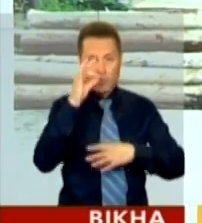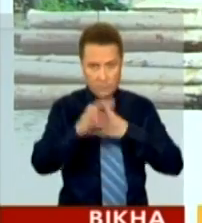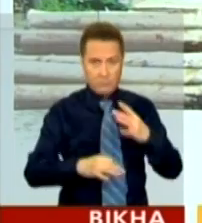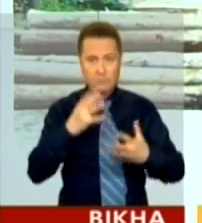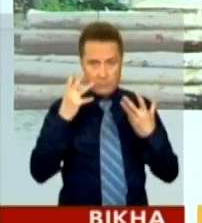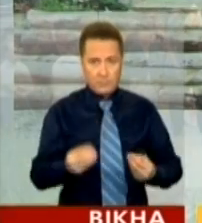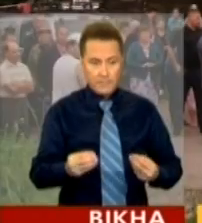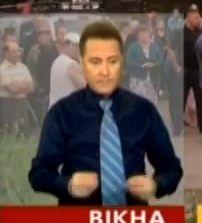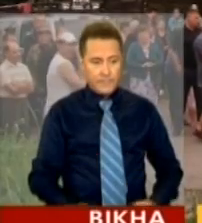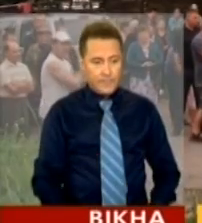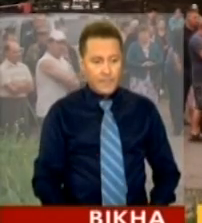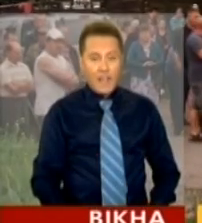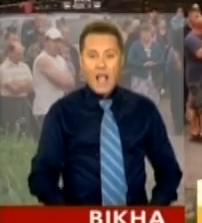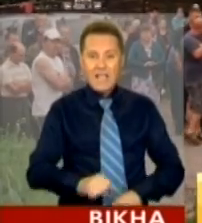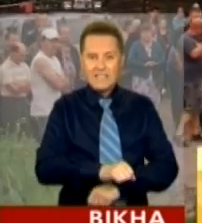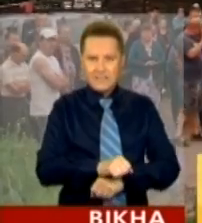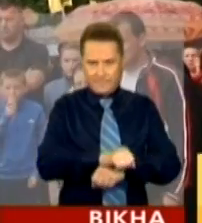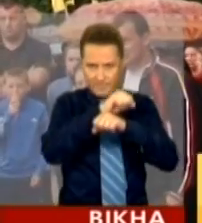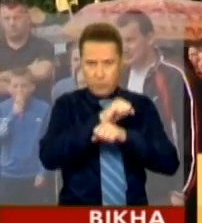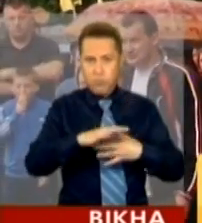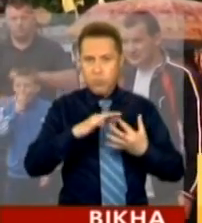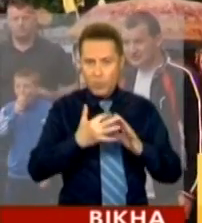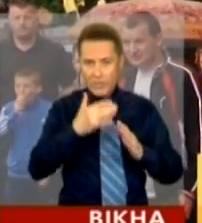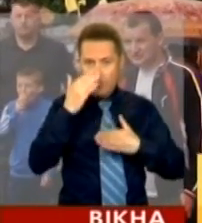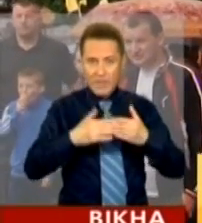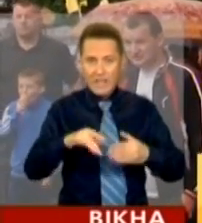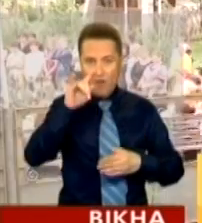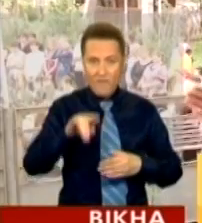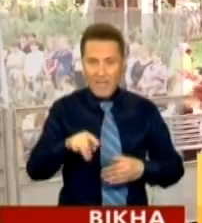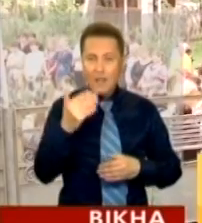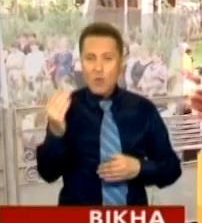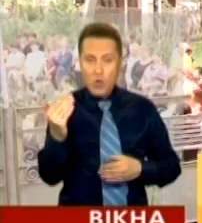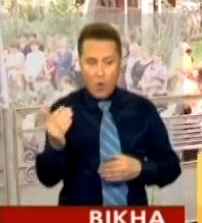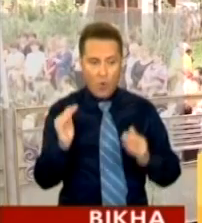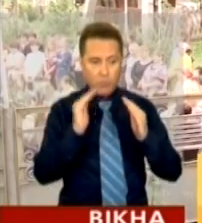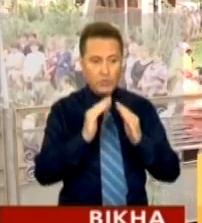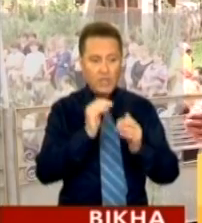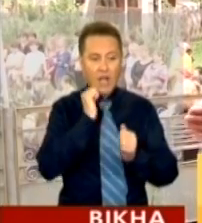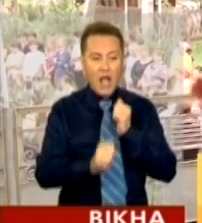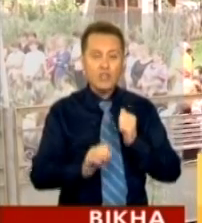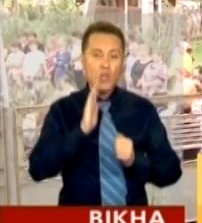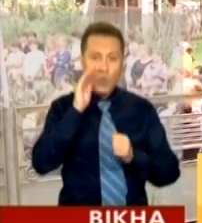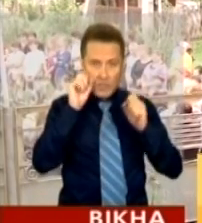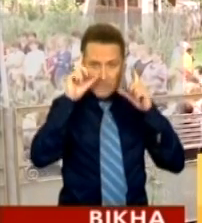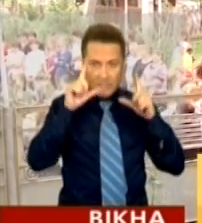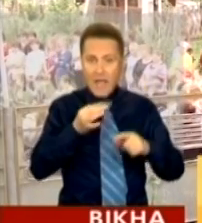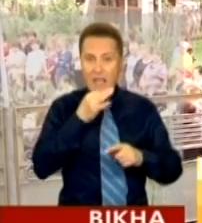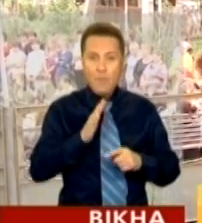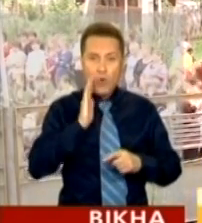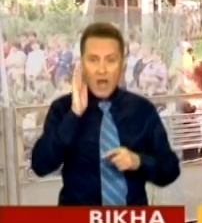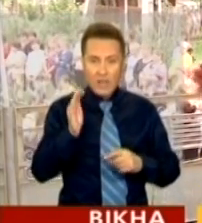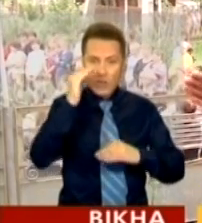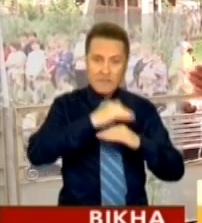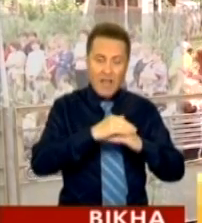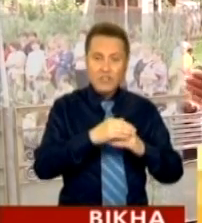вночі. Селянський бунт зчинився саме під вікнами його будинку. Кожне утро встаємо рано і з вечора